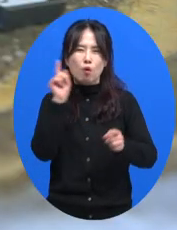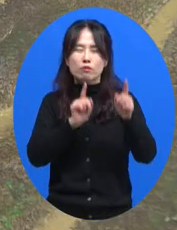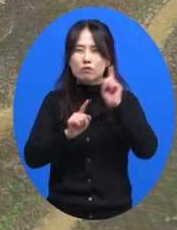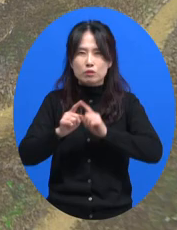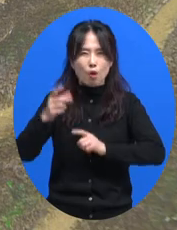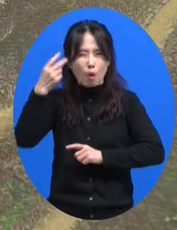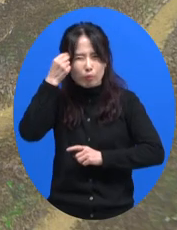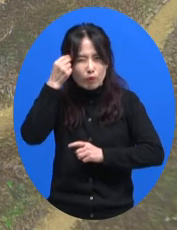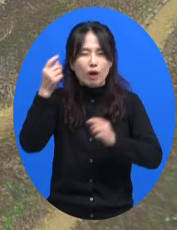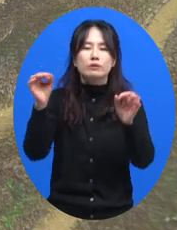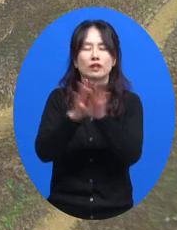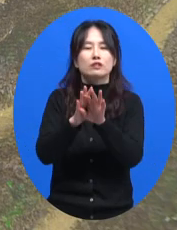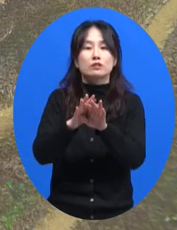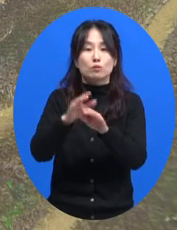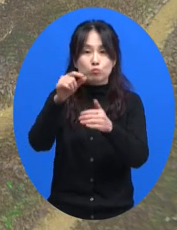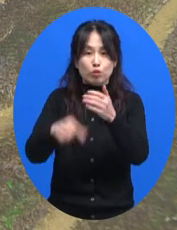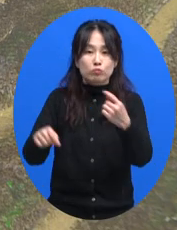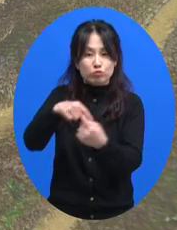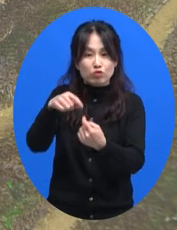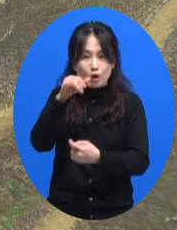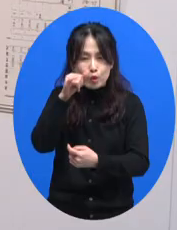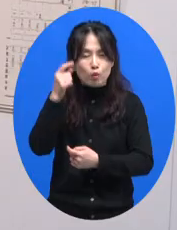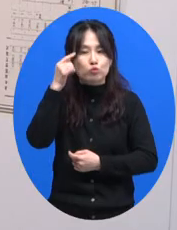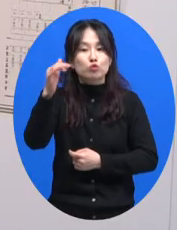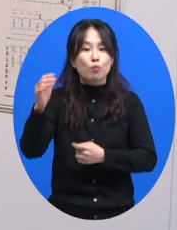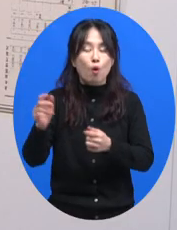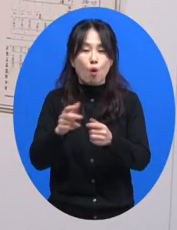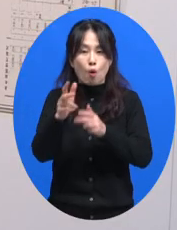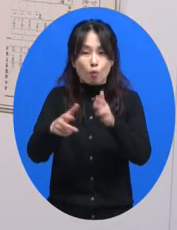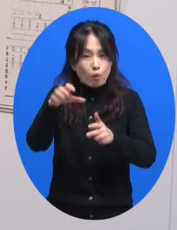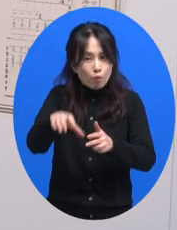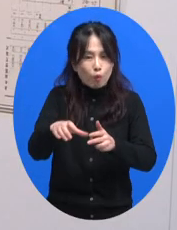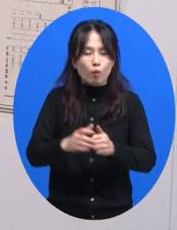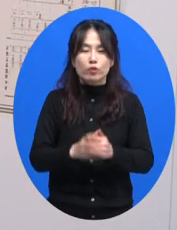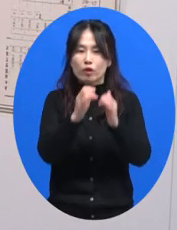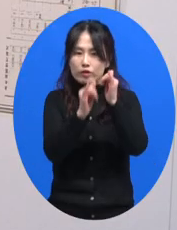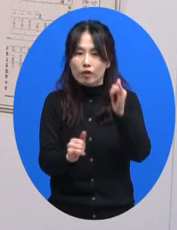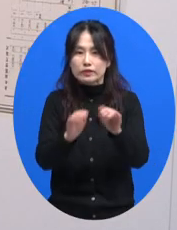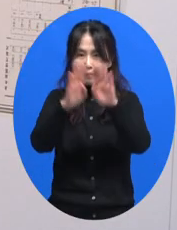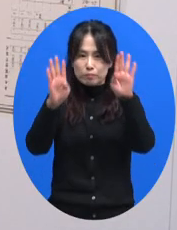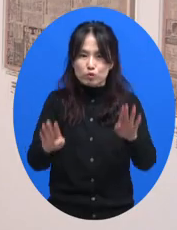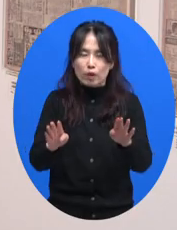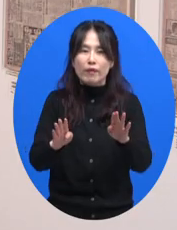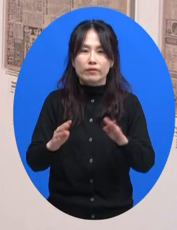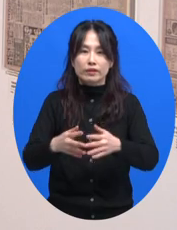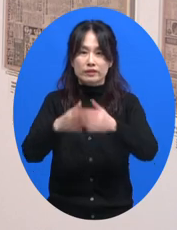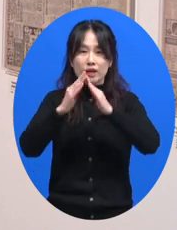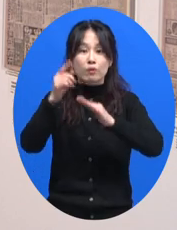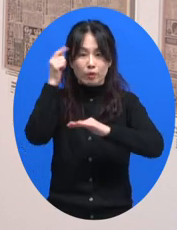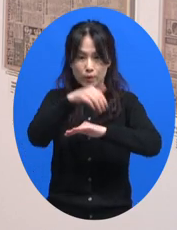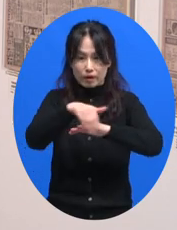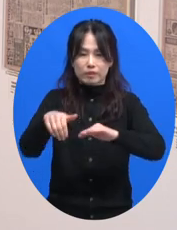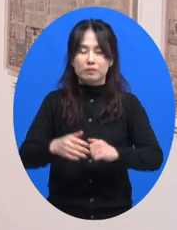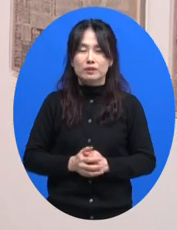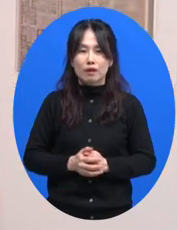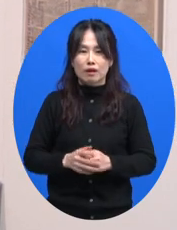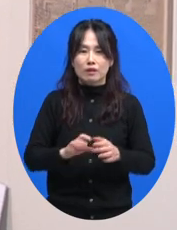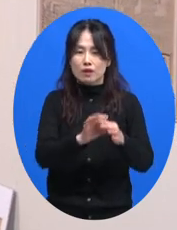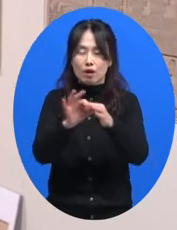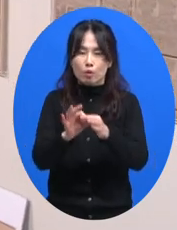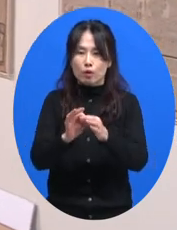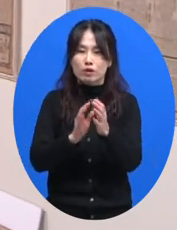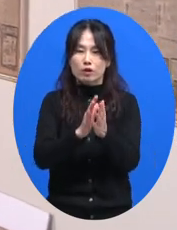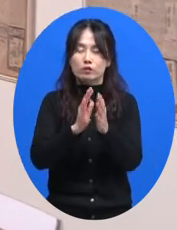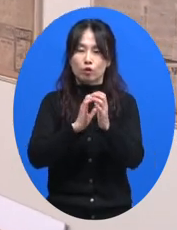운영하고 추모 공간 조성과 선감학원 옛 건물 보존 사업을 진행할 예정. 선감학원 관련 도민